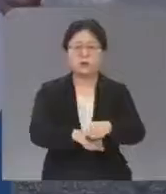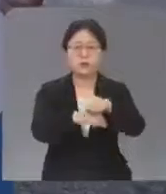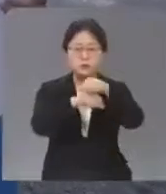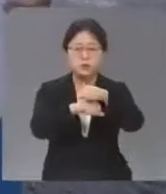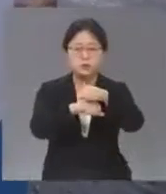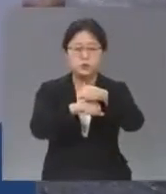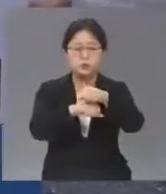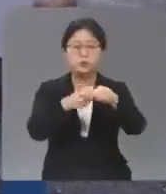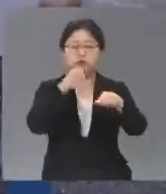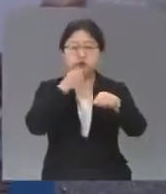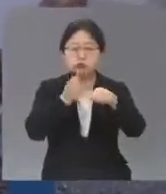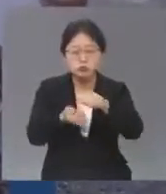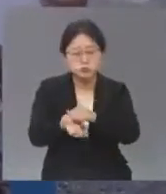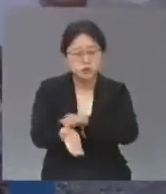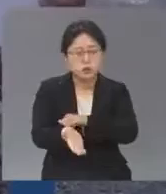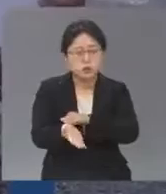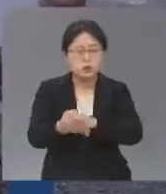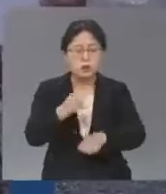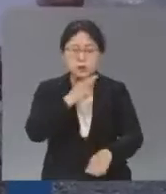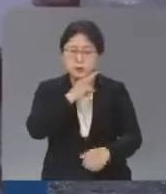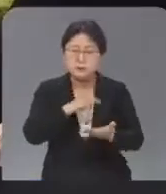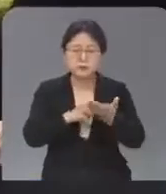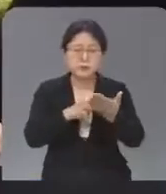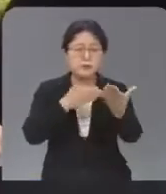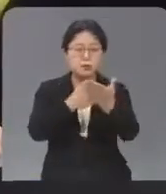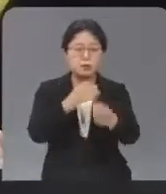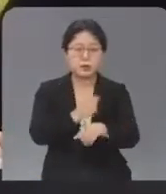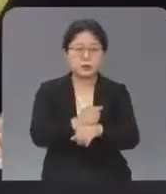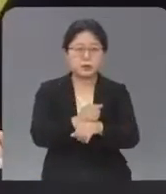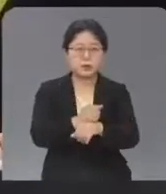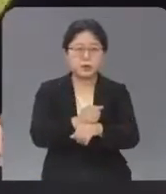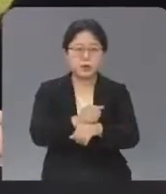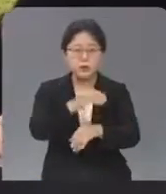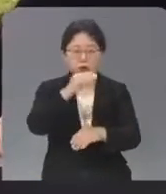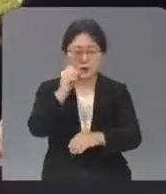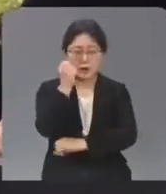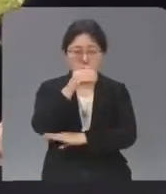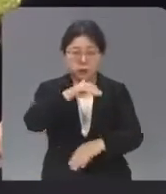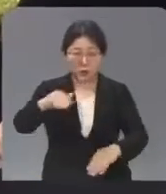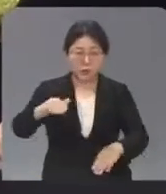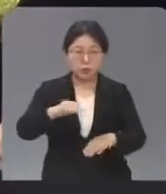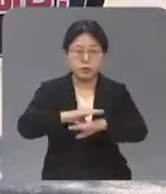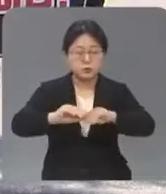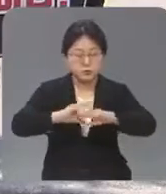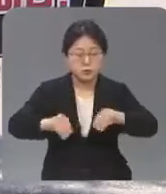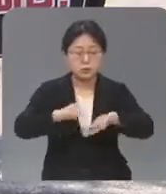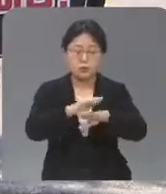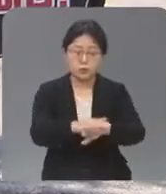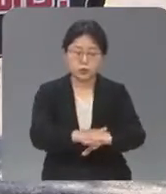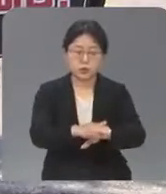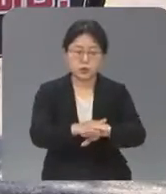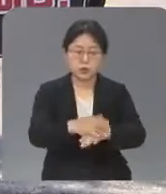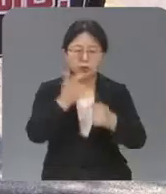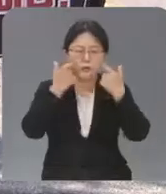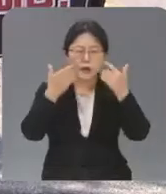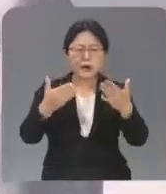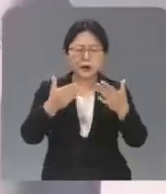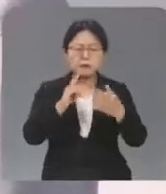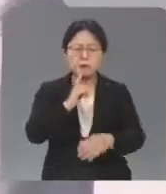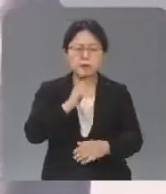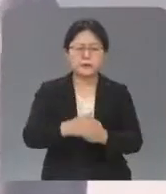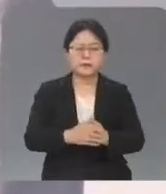SRF 열병합발전소 가동에 쓰이는 고용연료입니다. 발전소 가동을 반대하고 있는 나주 시민들이 이곳을 찾아 항의에